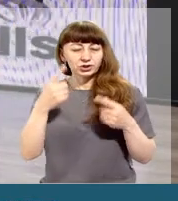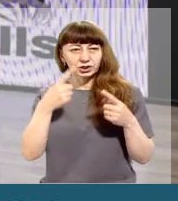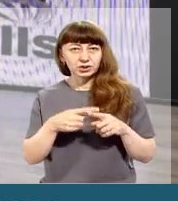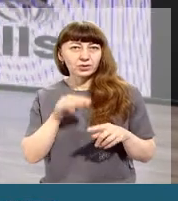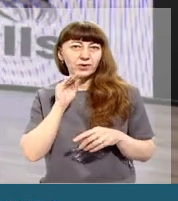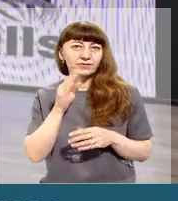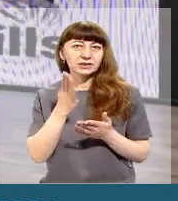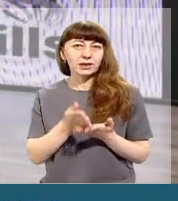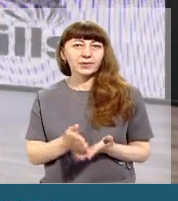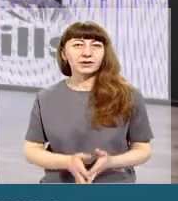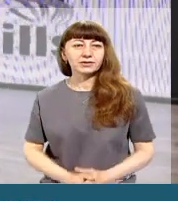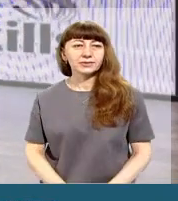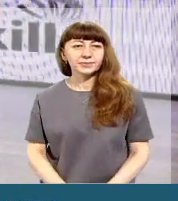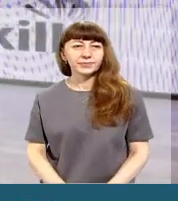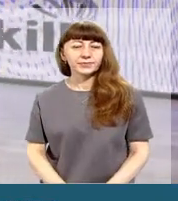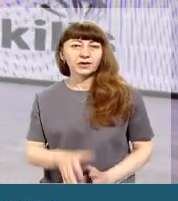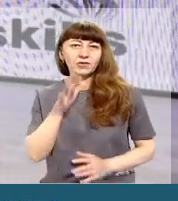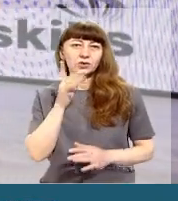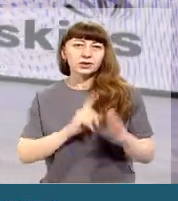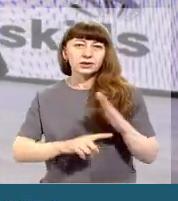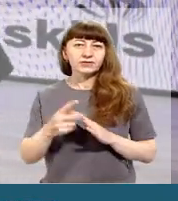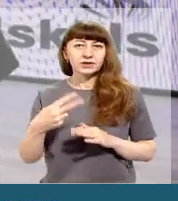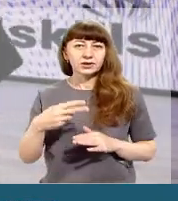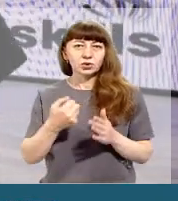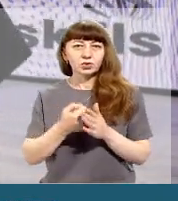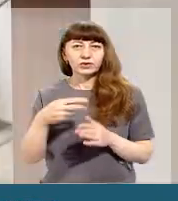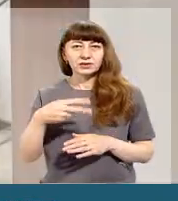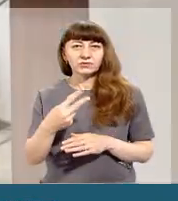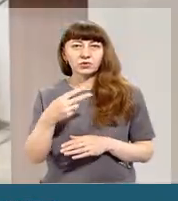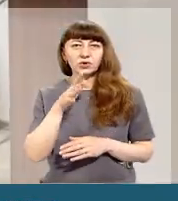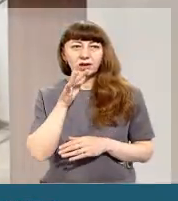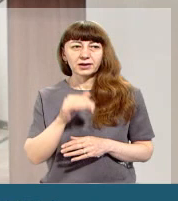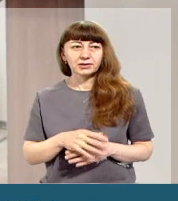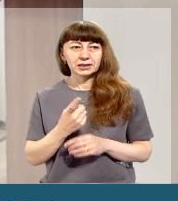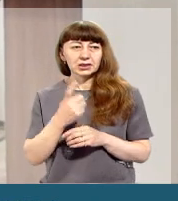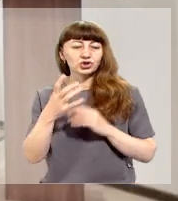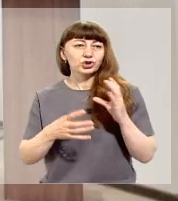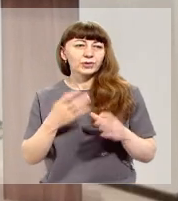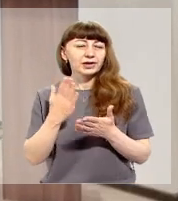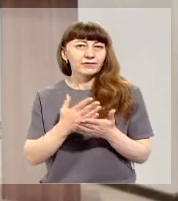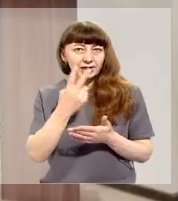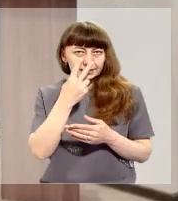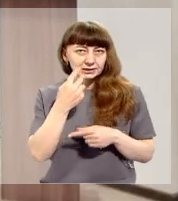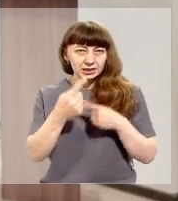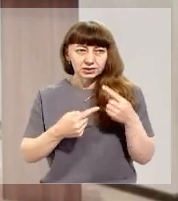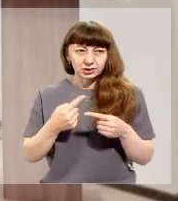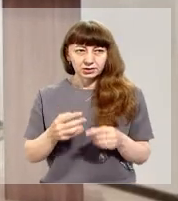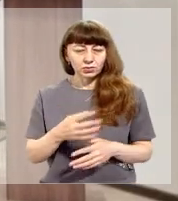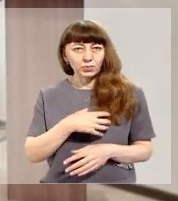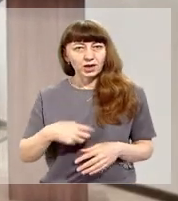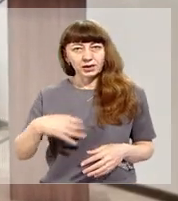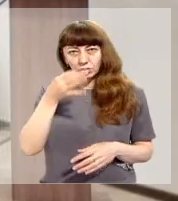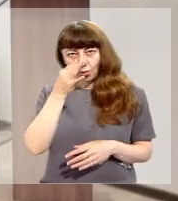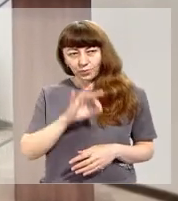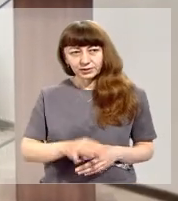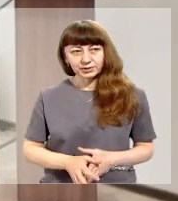и профессионального направлений в возрасте до 22 лет. Данный чемпионат является традиционным, у него богатый